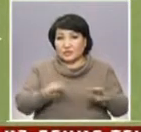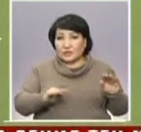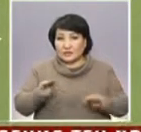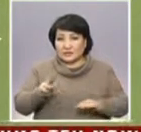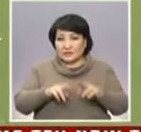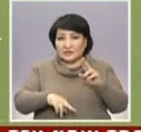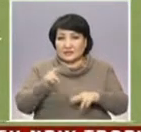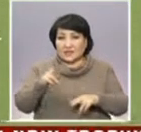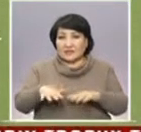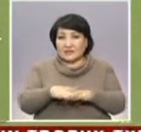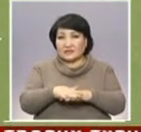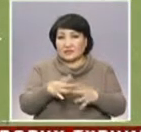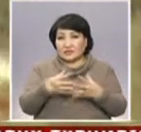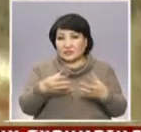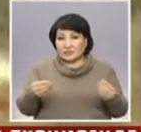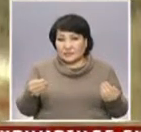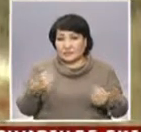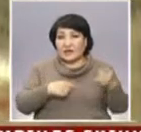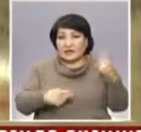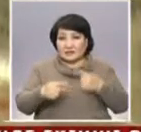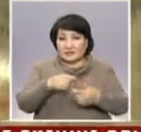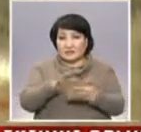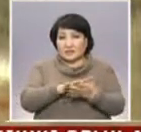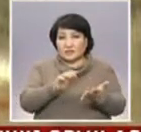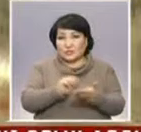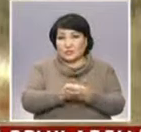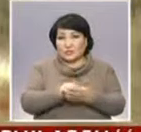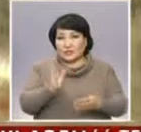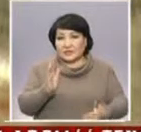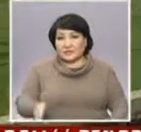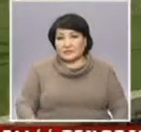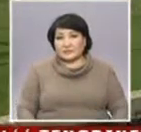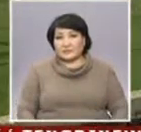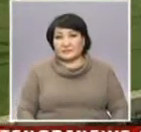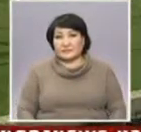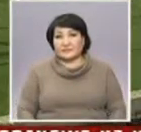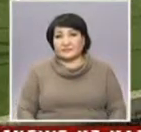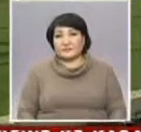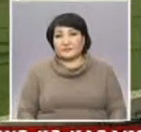көктемде қайта бұзылмақ. Аршын Кемелжан, Қанат Кигізбаев, Алматы телеарнасы.